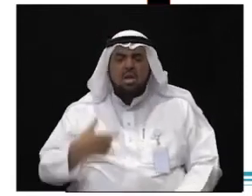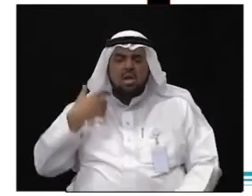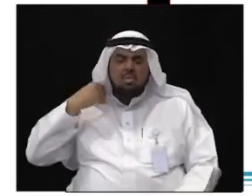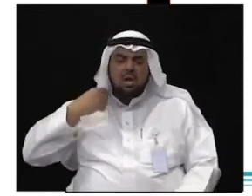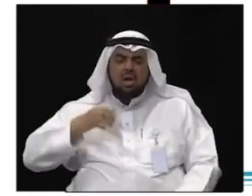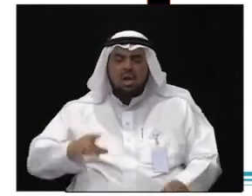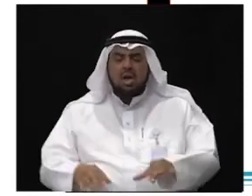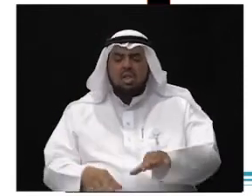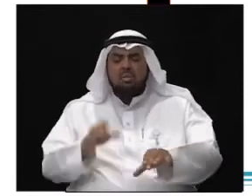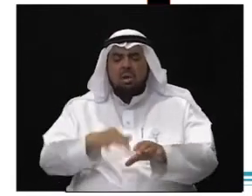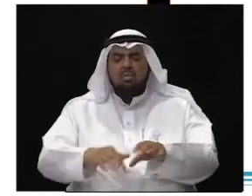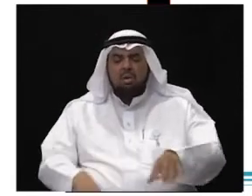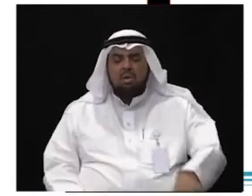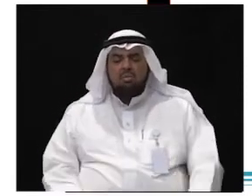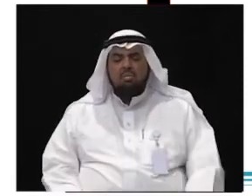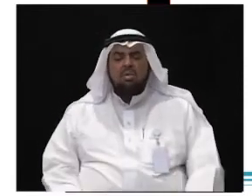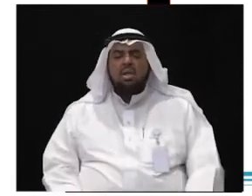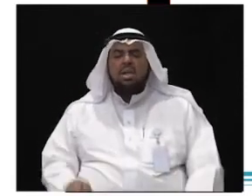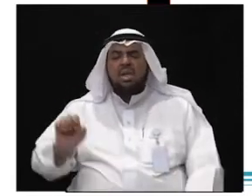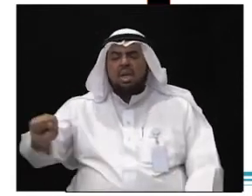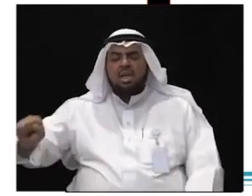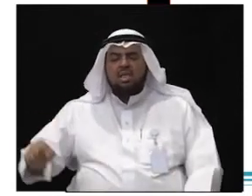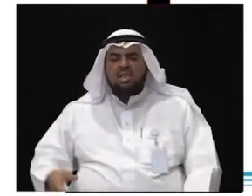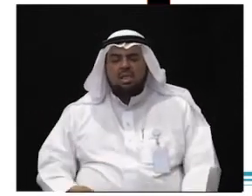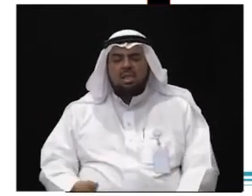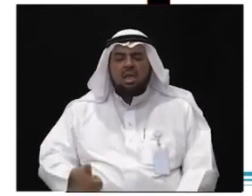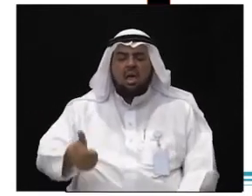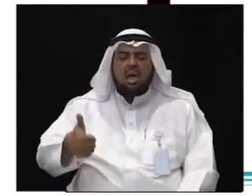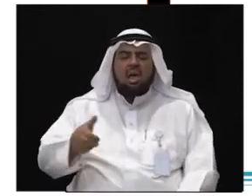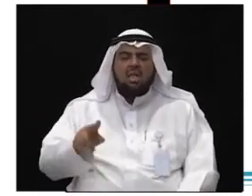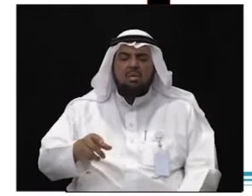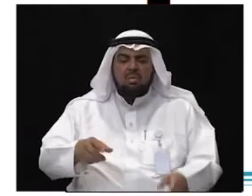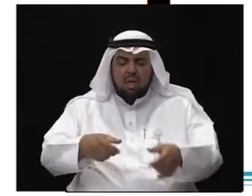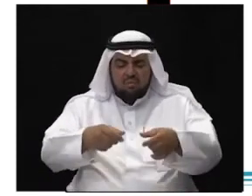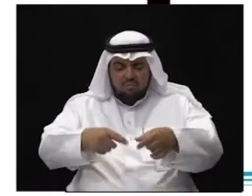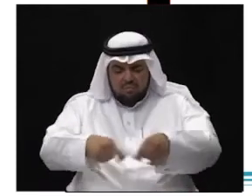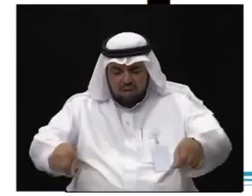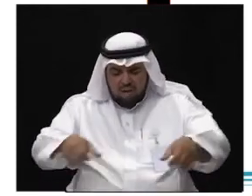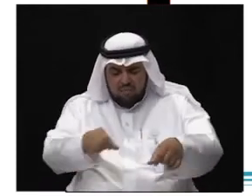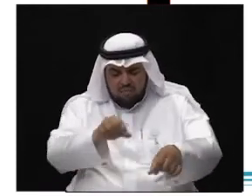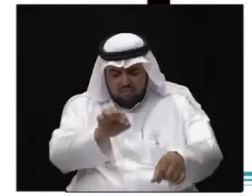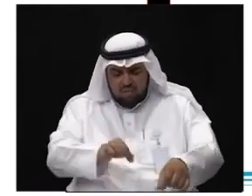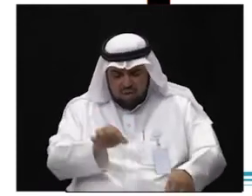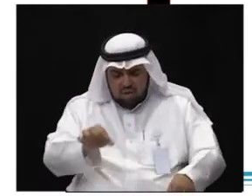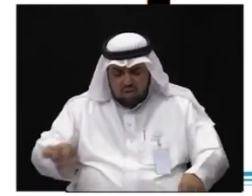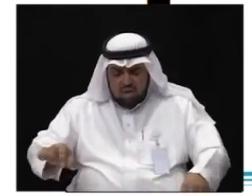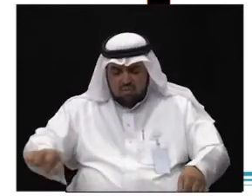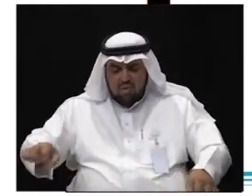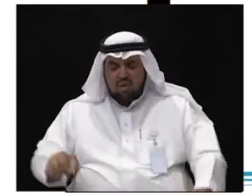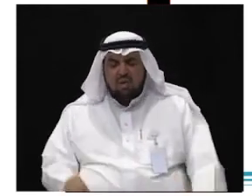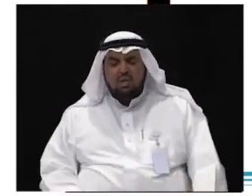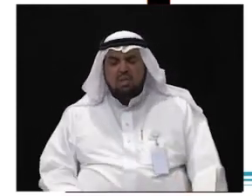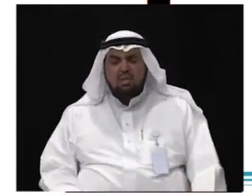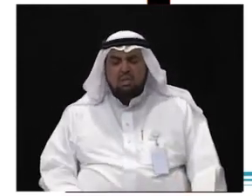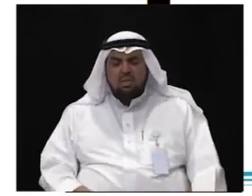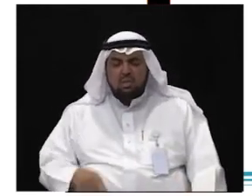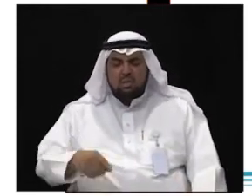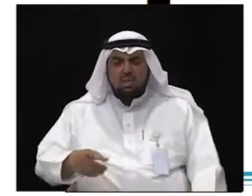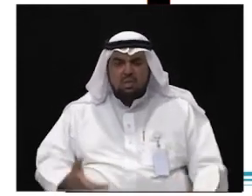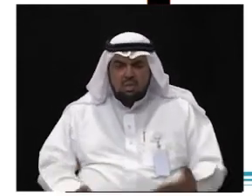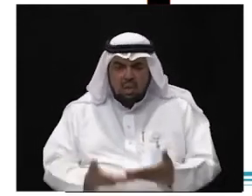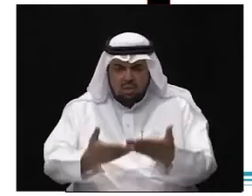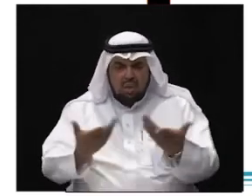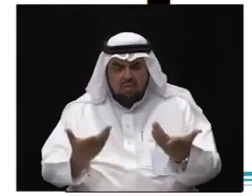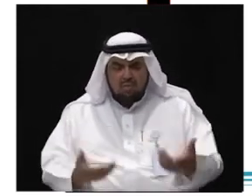في الخاصية items بحيث يفصل بينها فواصل. هل تستطيعون مساعدة عبد العزيز في الإجابة؟